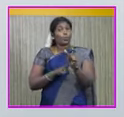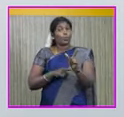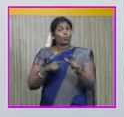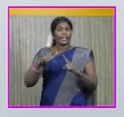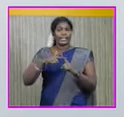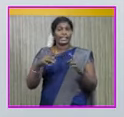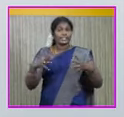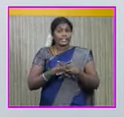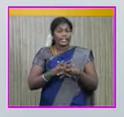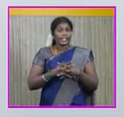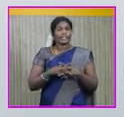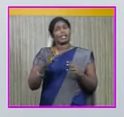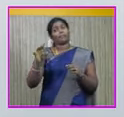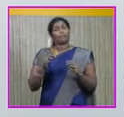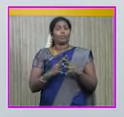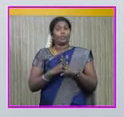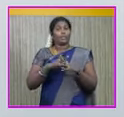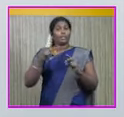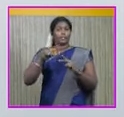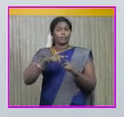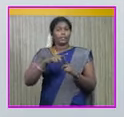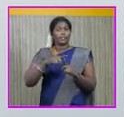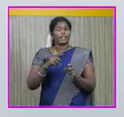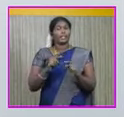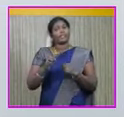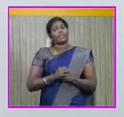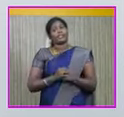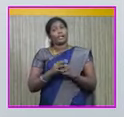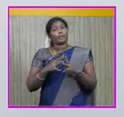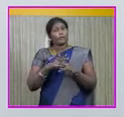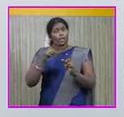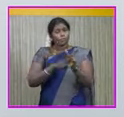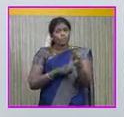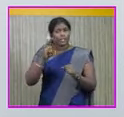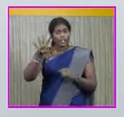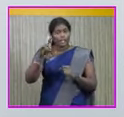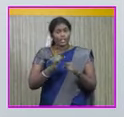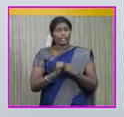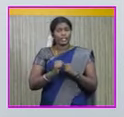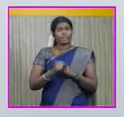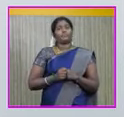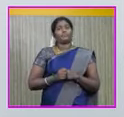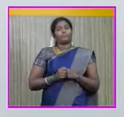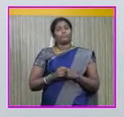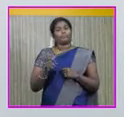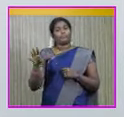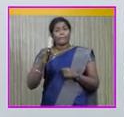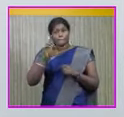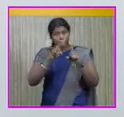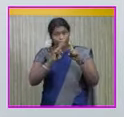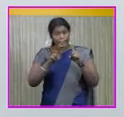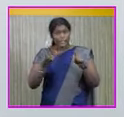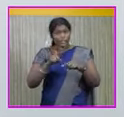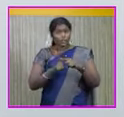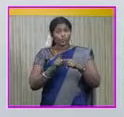சேர்ந்தது தான் அந்த WT. WY என்பது 4 அலகு, YT என்பது 12 அலகு. ரெண்டுத்தையும்